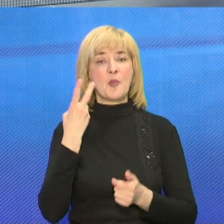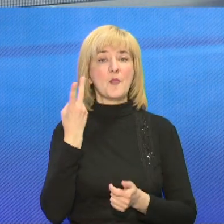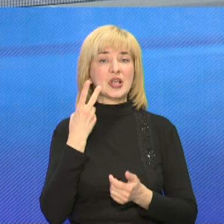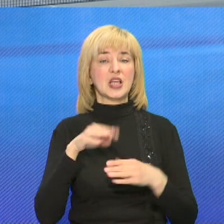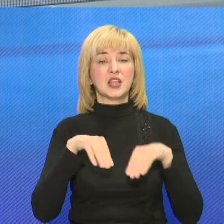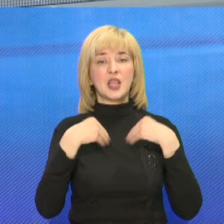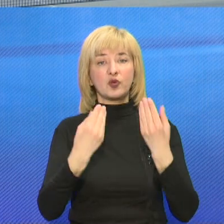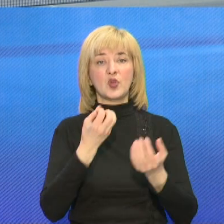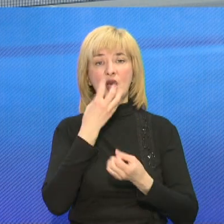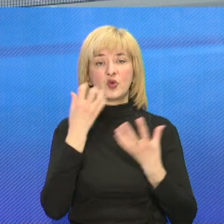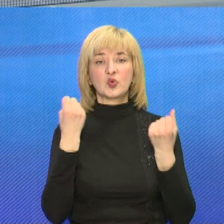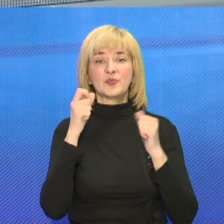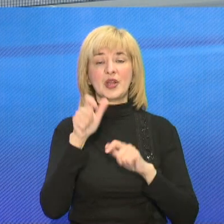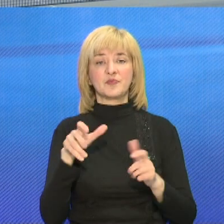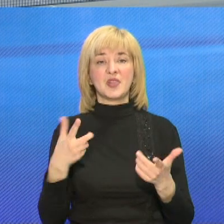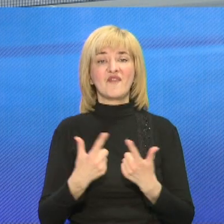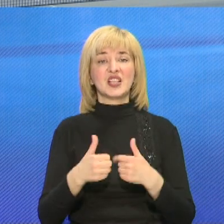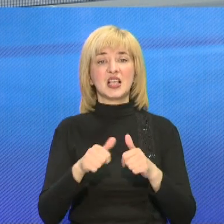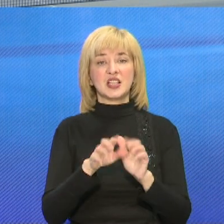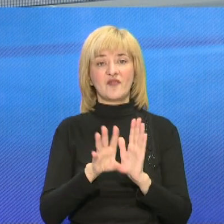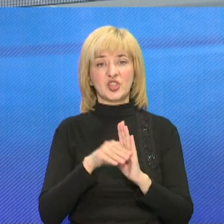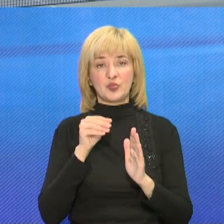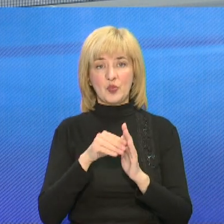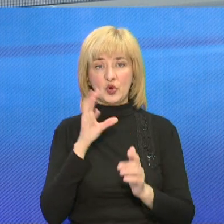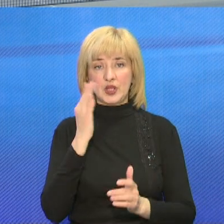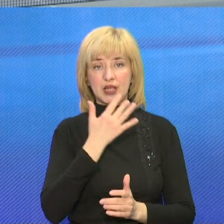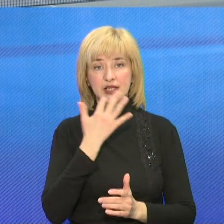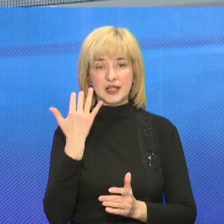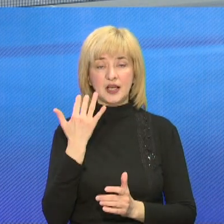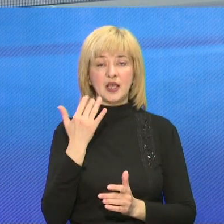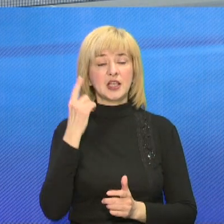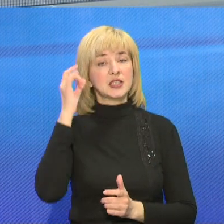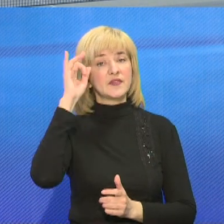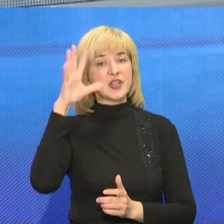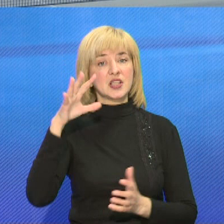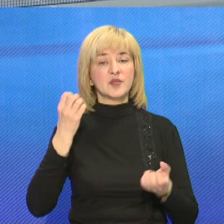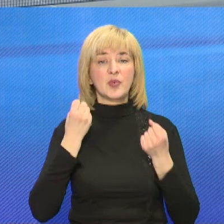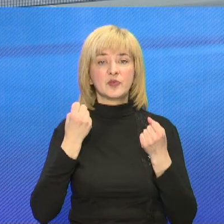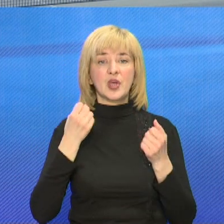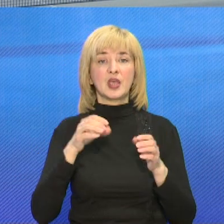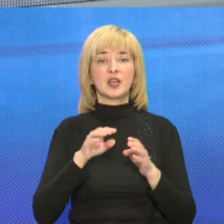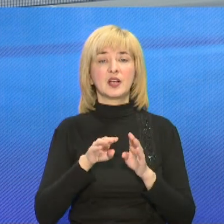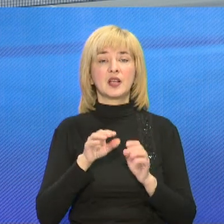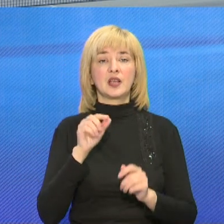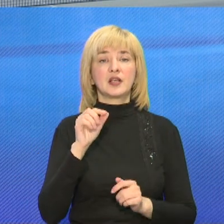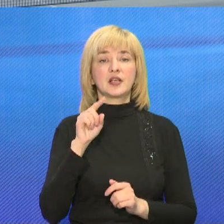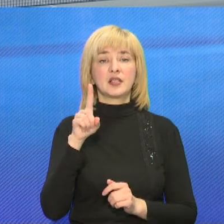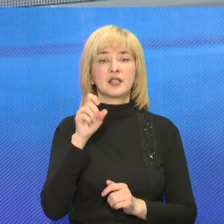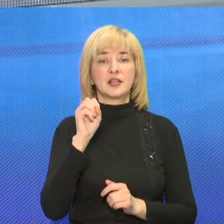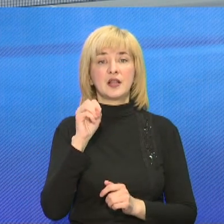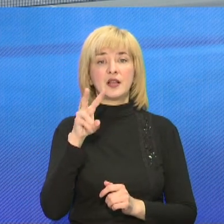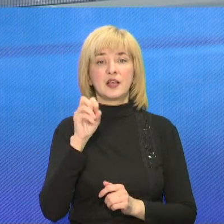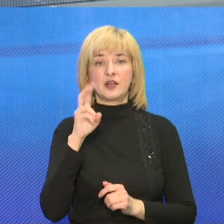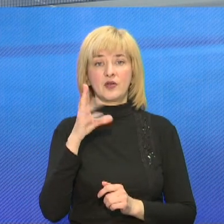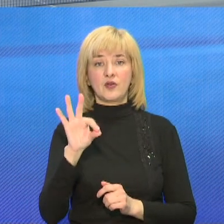спортсменов в состав национальных сборных. Известные спортсмены за всю историю, такой как Зеленко Владимир Григорьевич, который